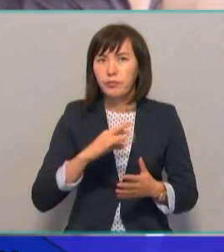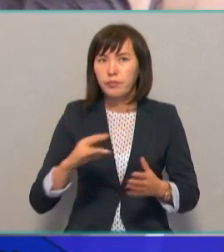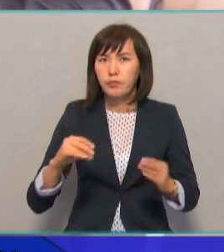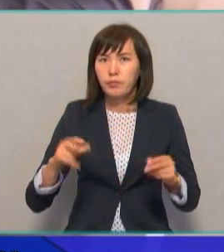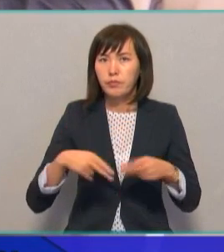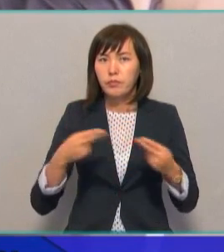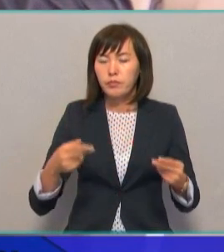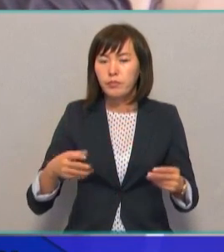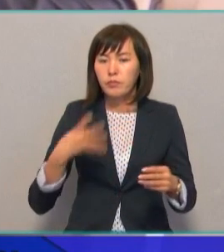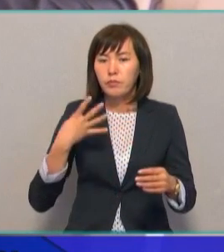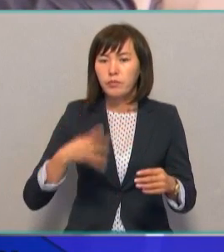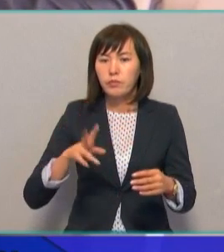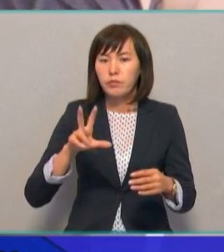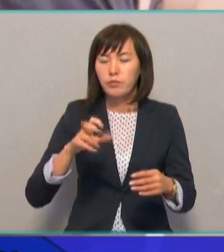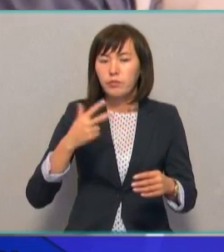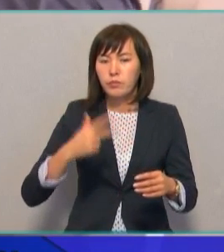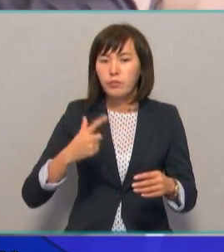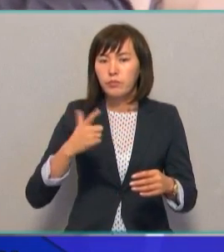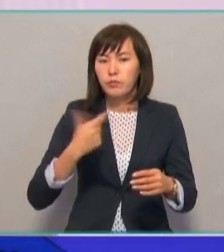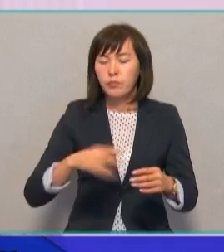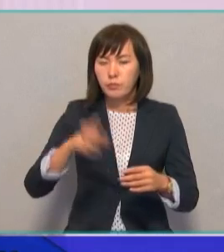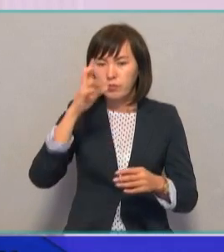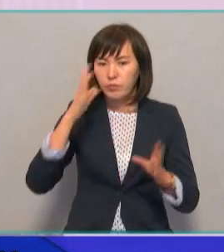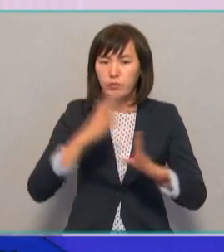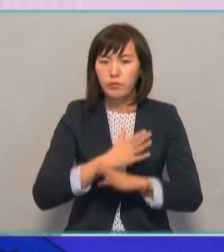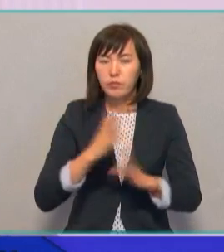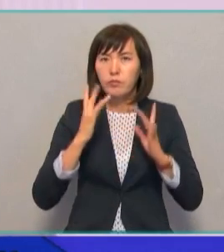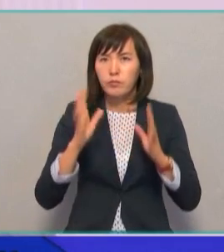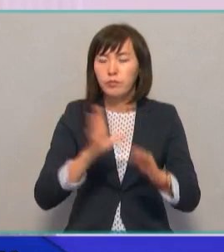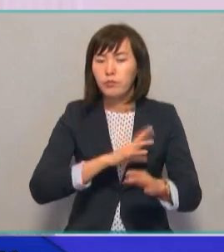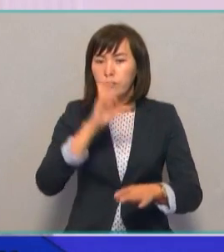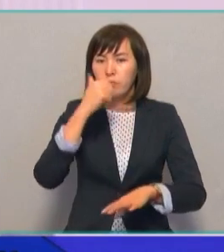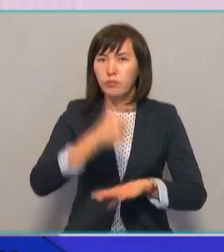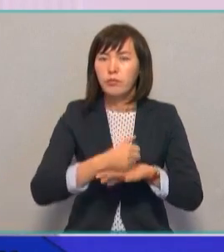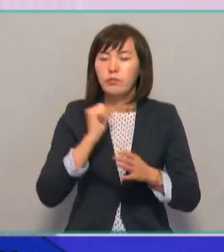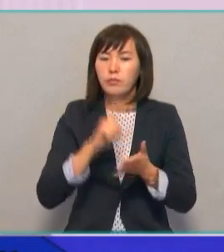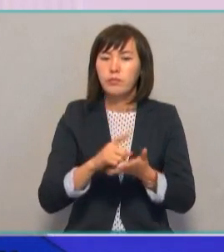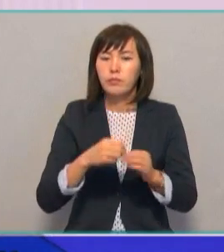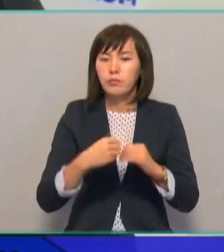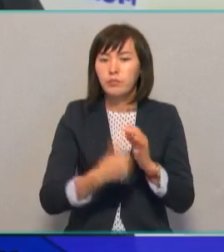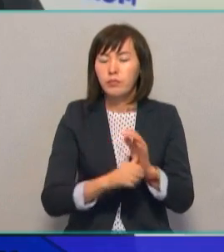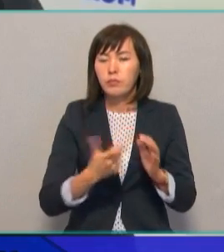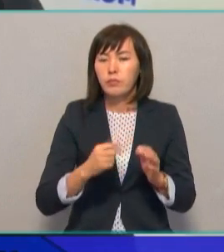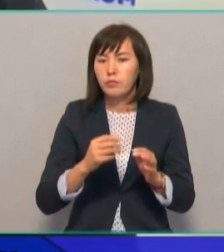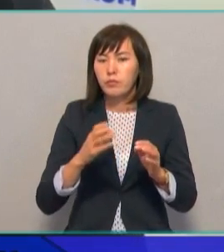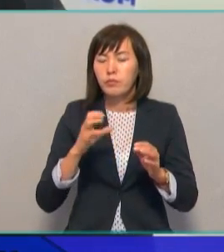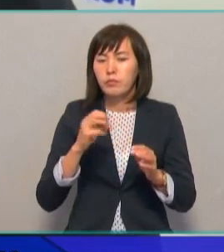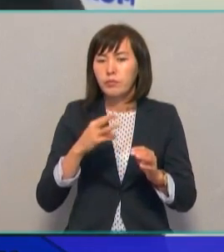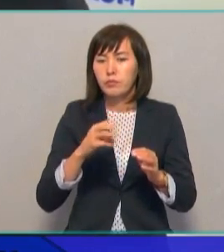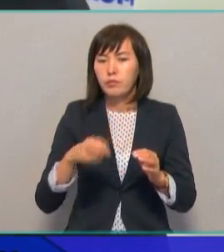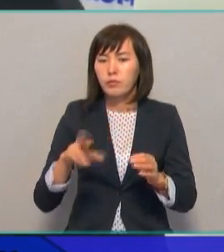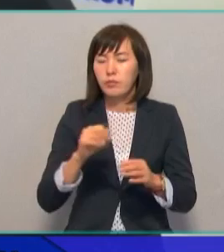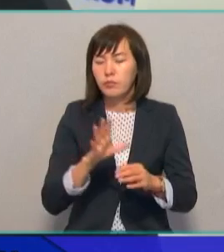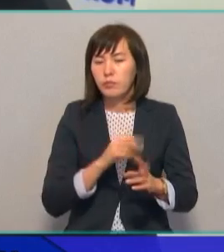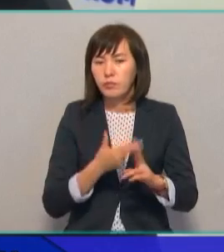бөлдік. Қала аумағында 4331 гектар мемлекеттік орман қоры бар. Елбасы тапсырмасына сәйкес 16 гектар жерге Шымсая шатқалы